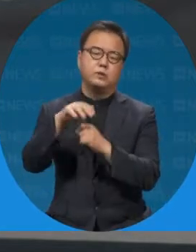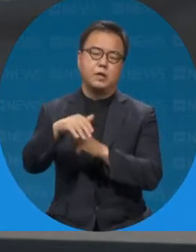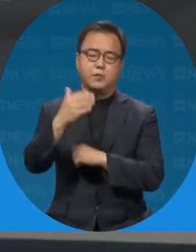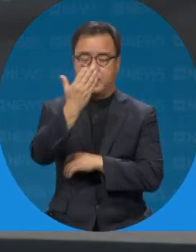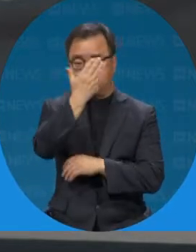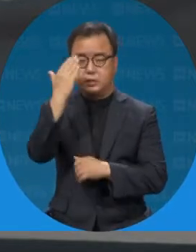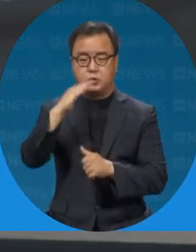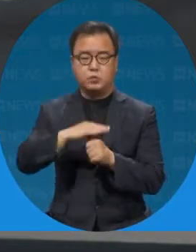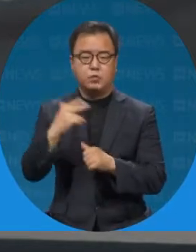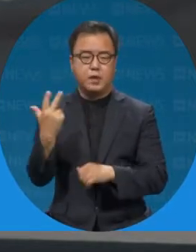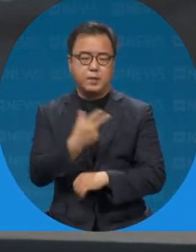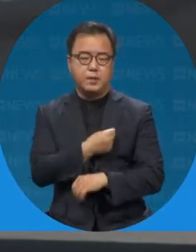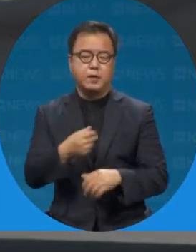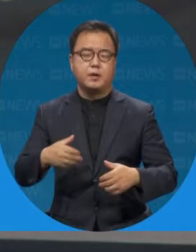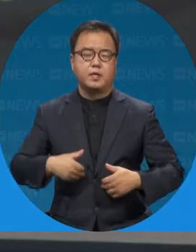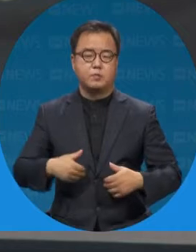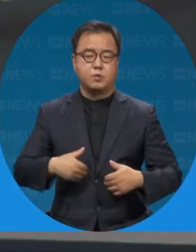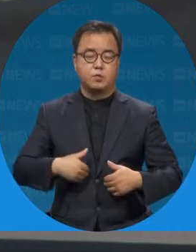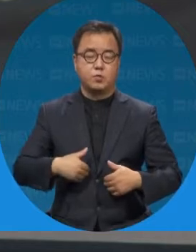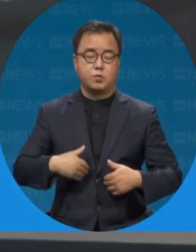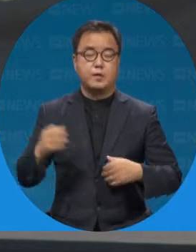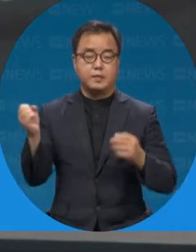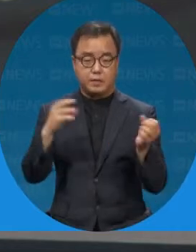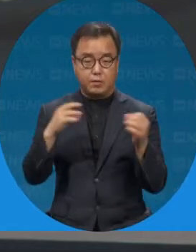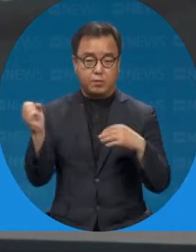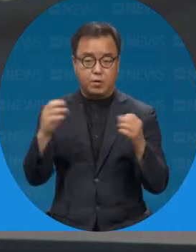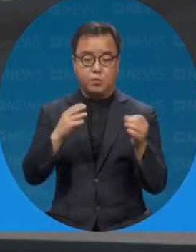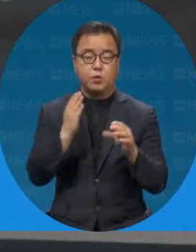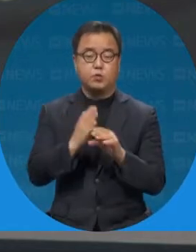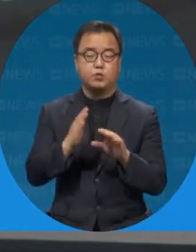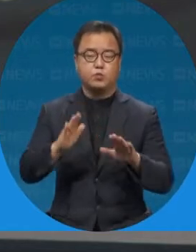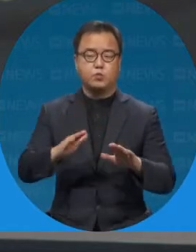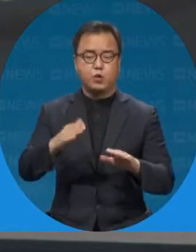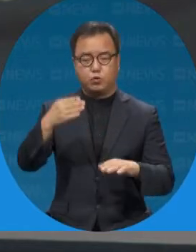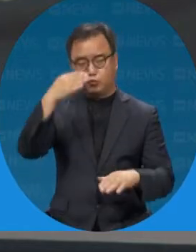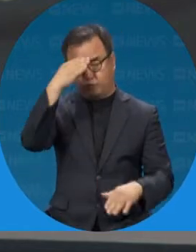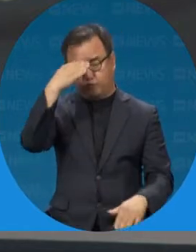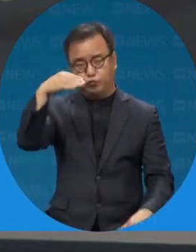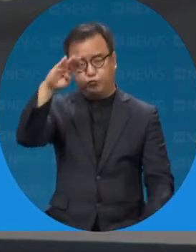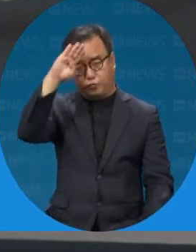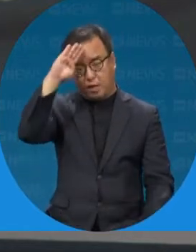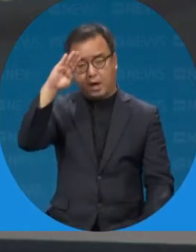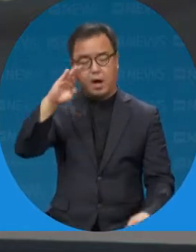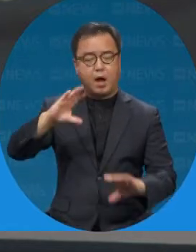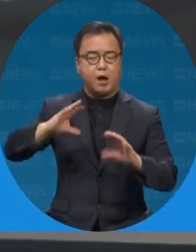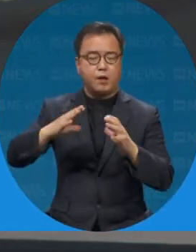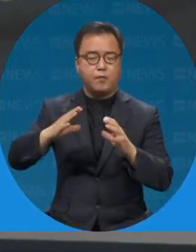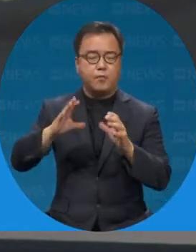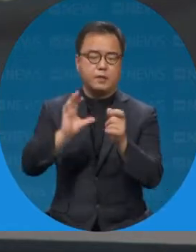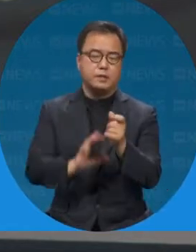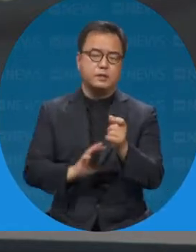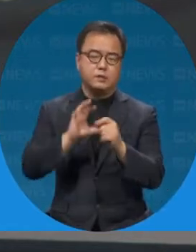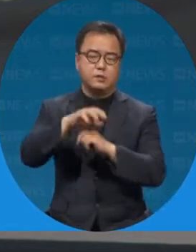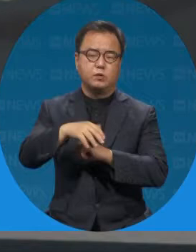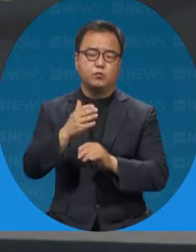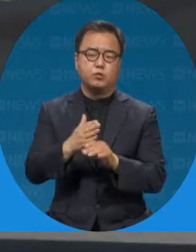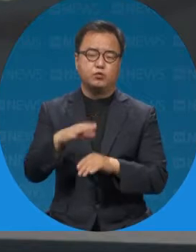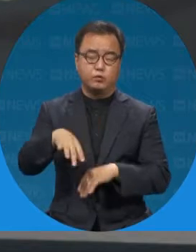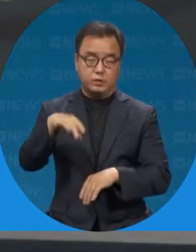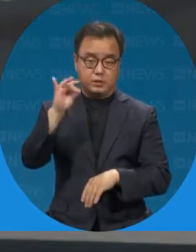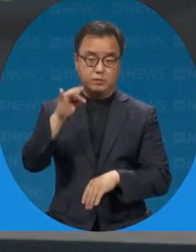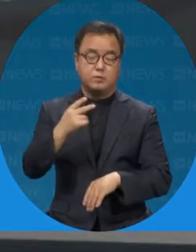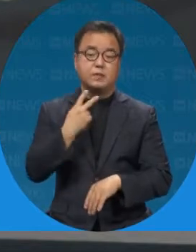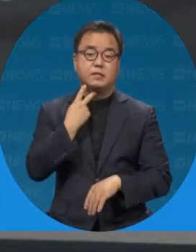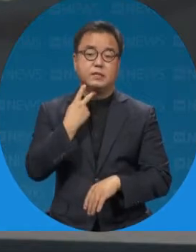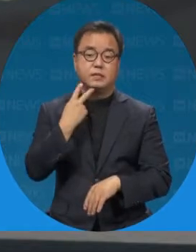접종이 화두가 되고 있습니다. 이런 가운데 쿠바가 전 세계 최초로 이번 주부터 2세 이상